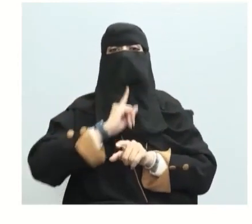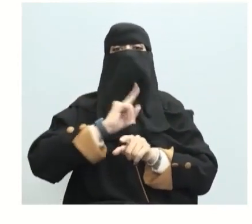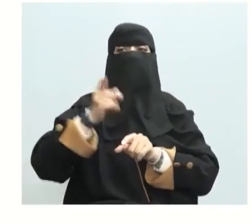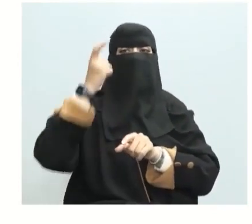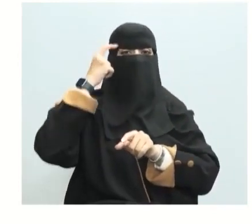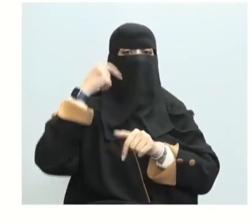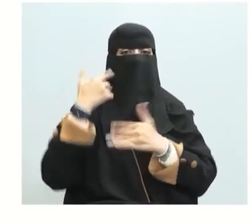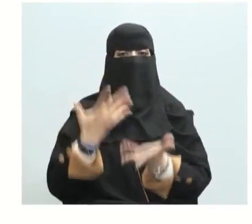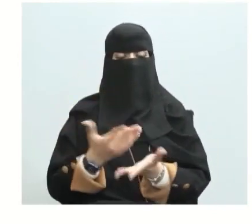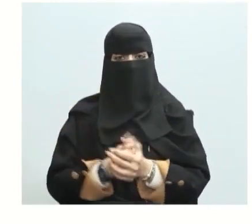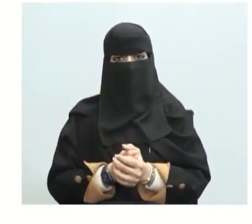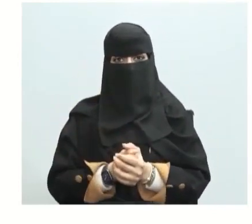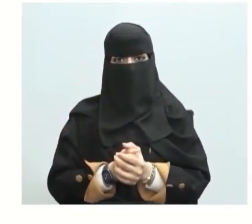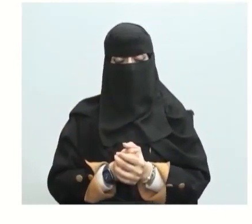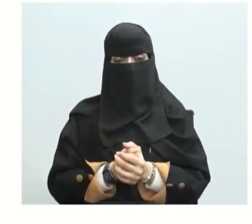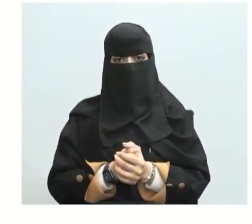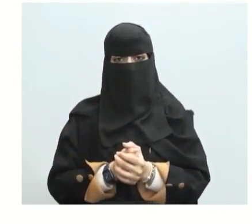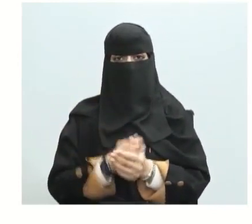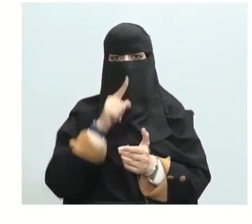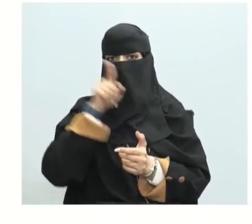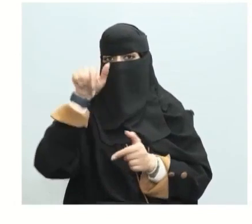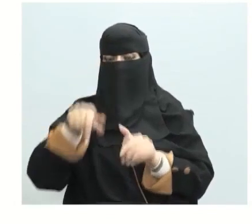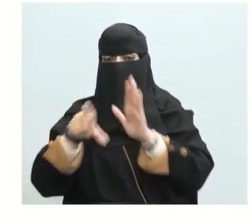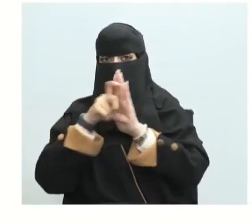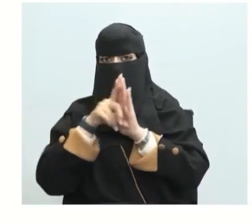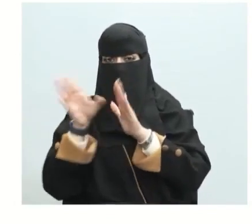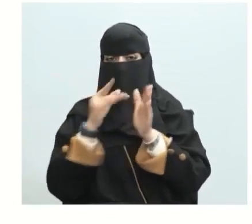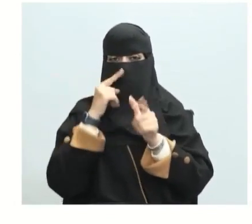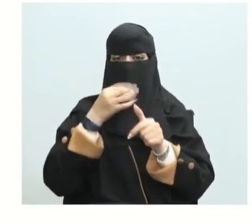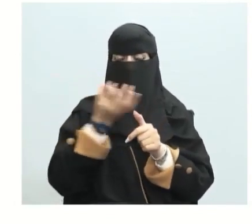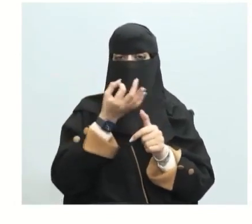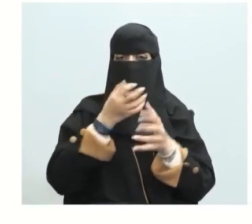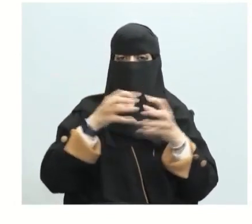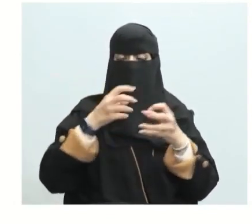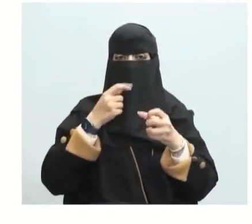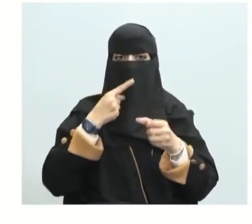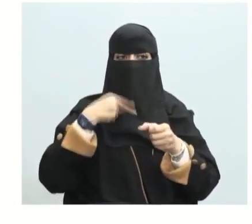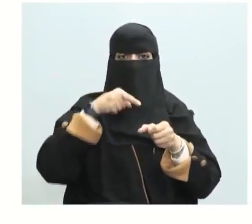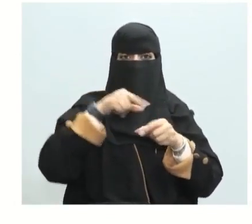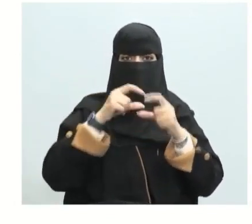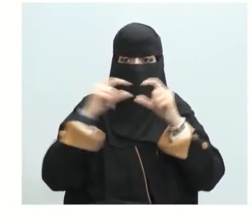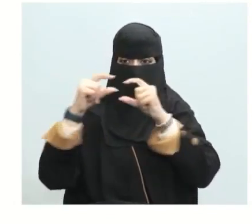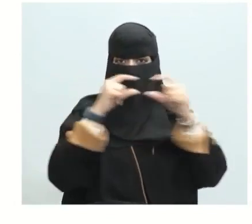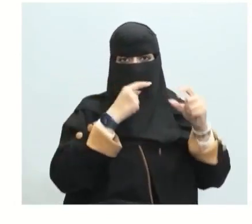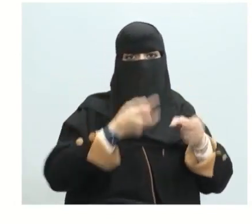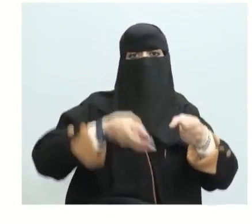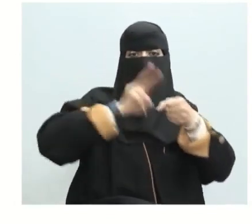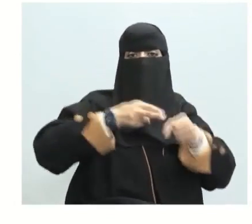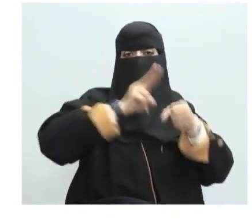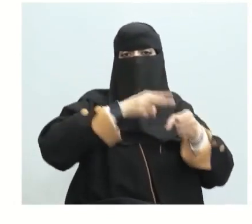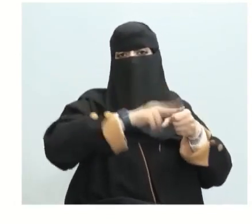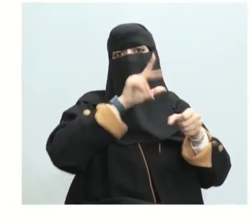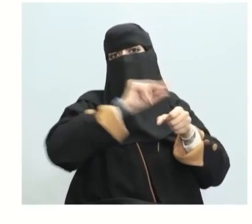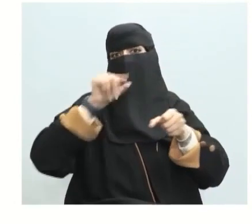فهمه قد م له من فهمه وهذا النص الحديث عن كثره التكرار مضره للحديث اسلوب